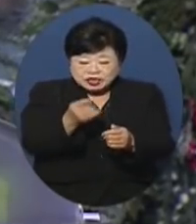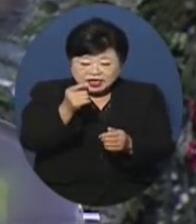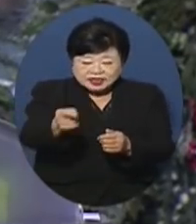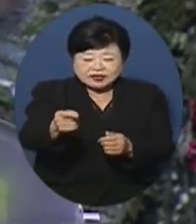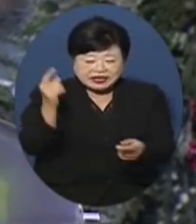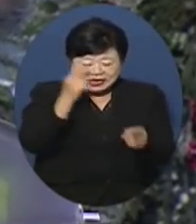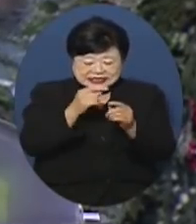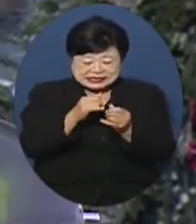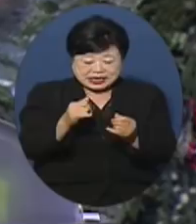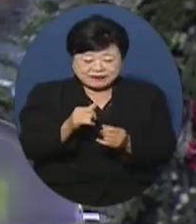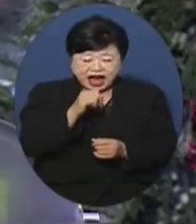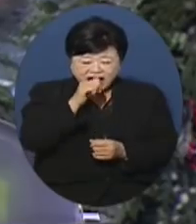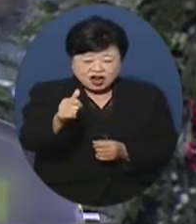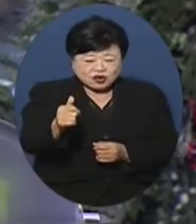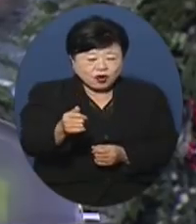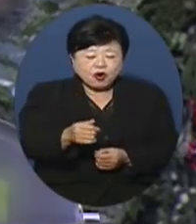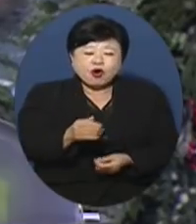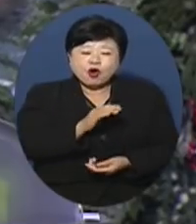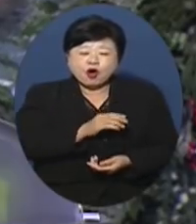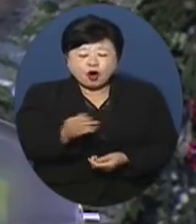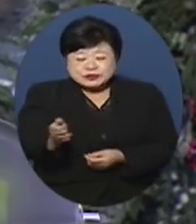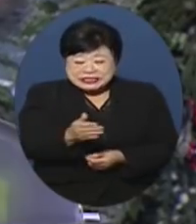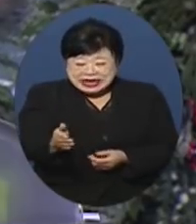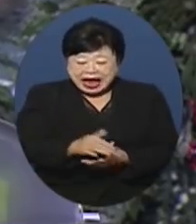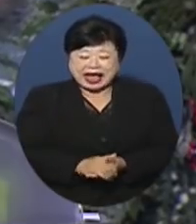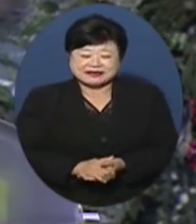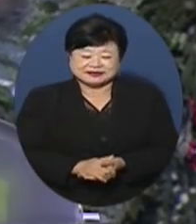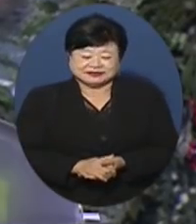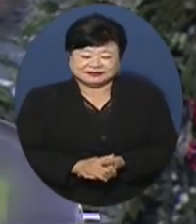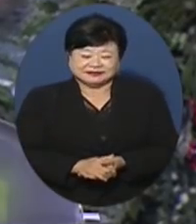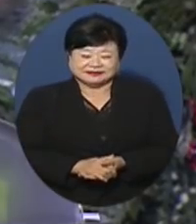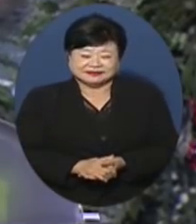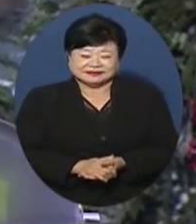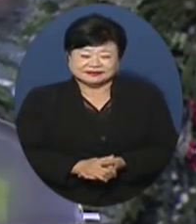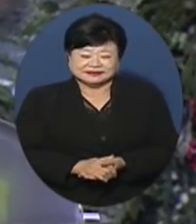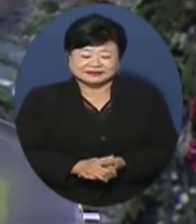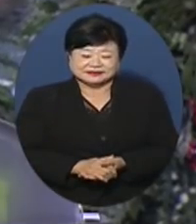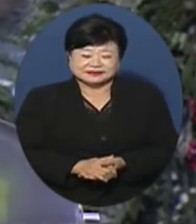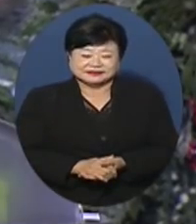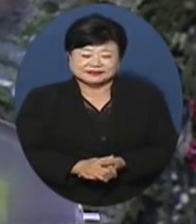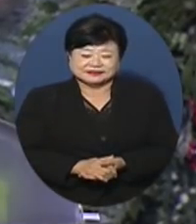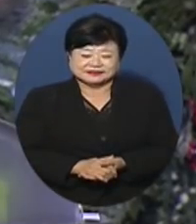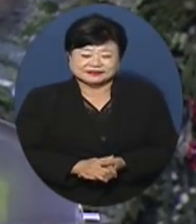너희를 해할 자가 결코 없으리라.